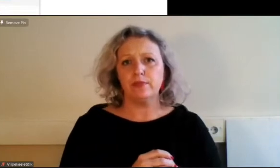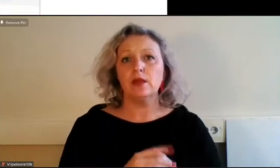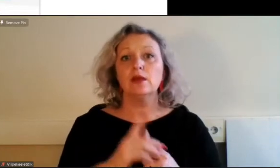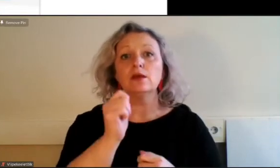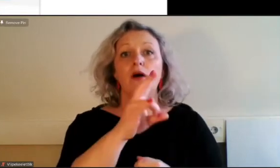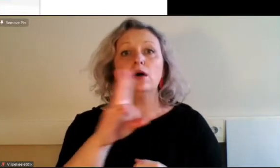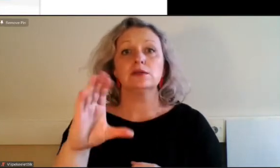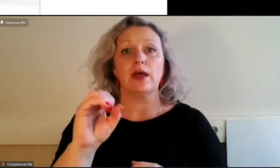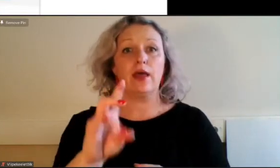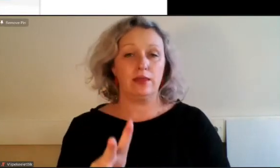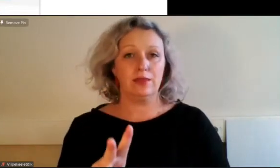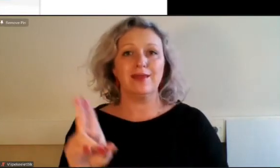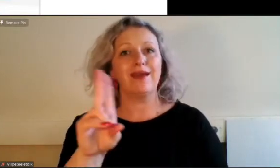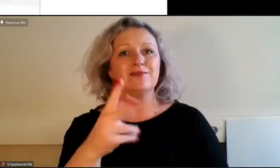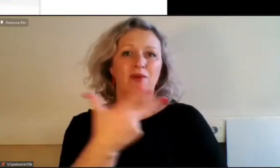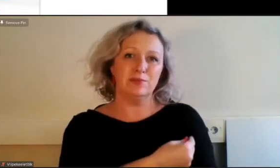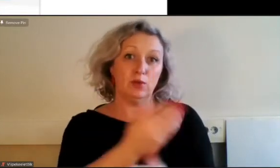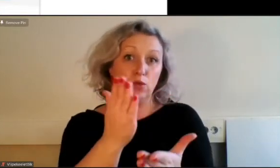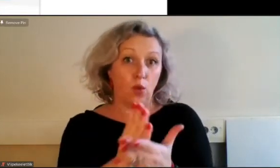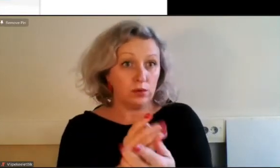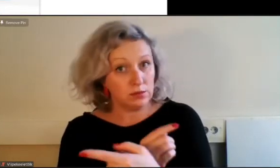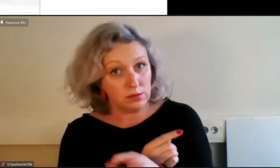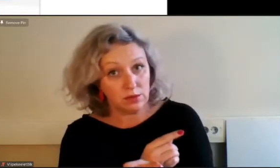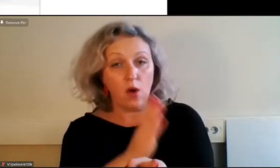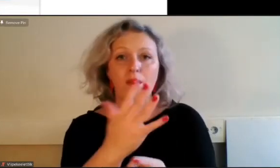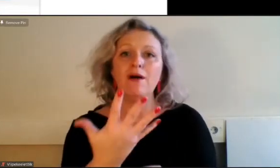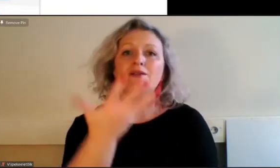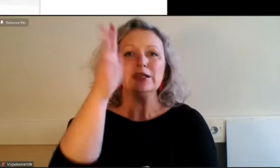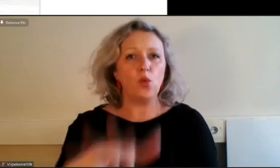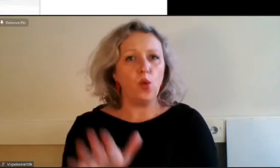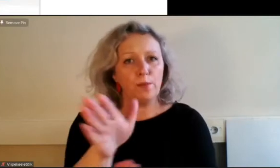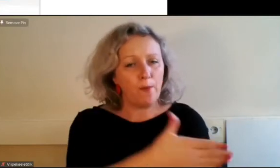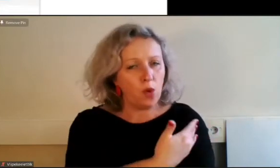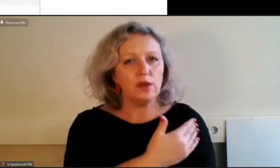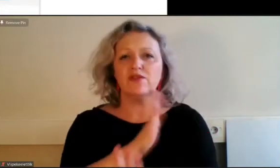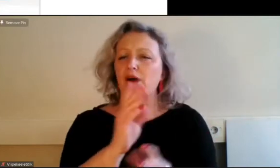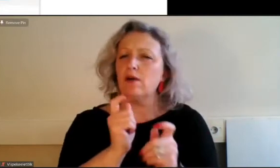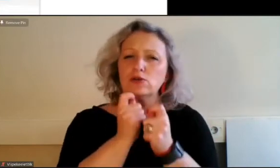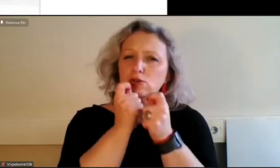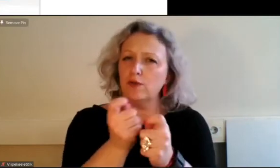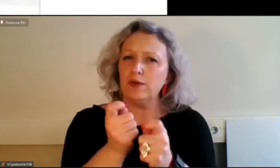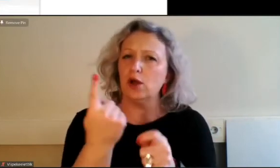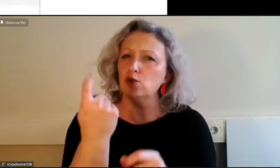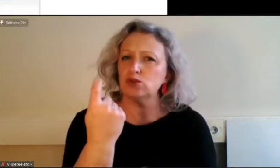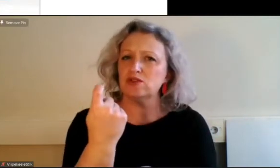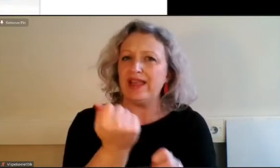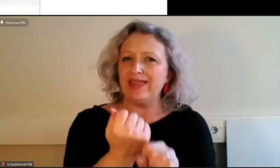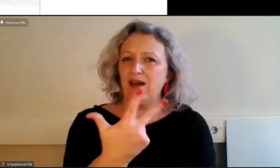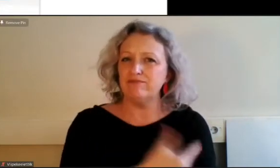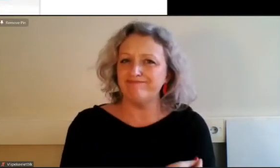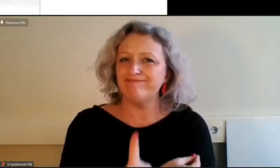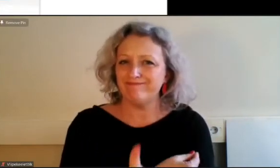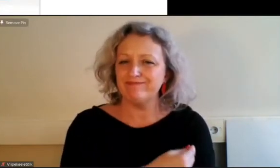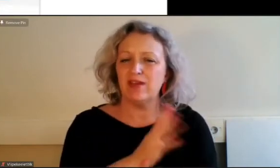Ja siin on ka, ütleme, näha delta ajastul, kui on ilusasti